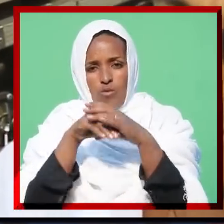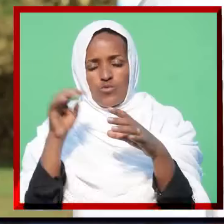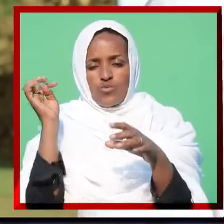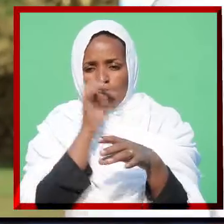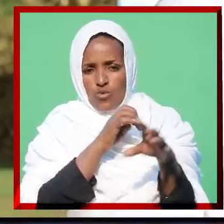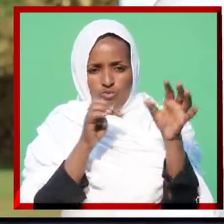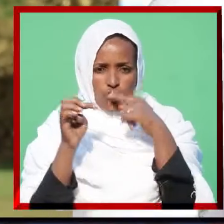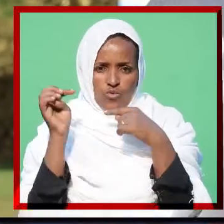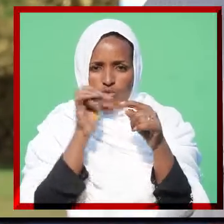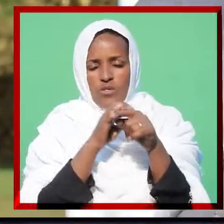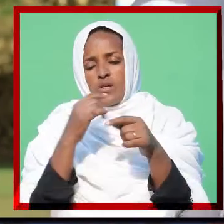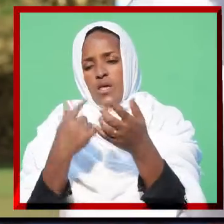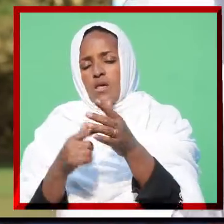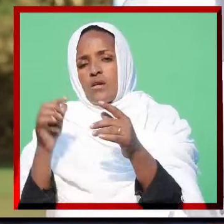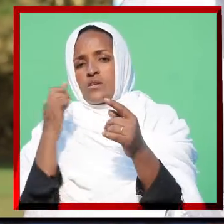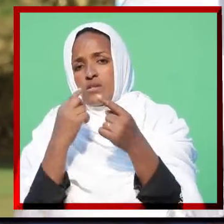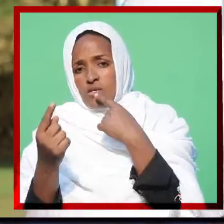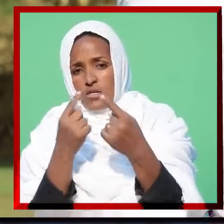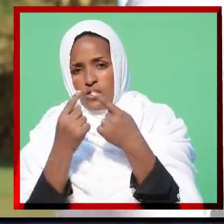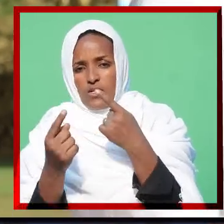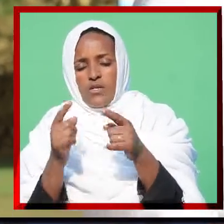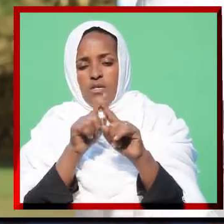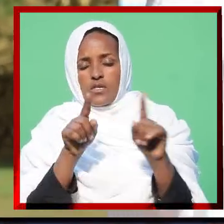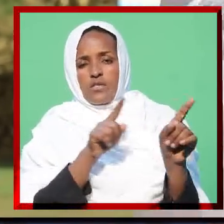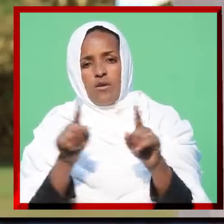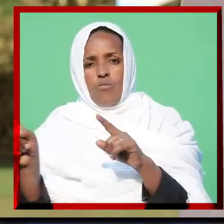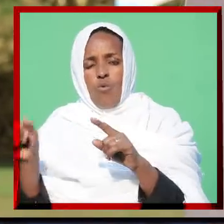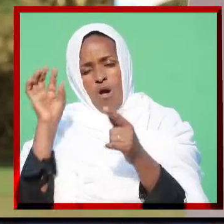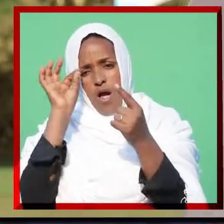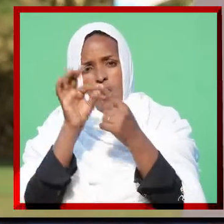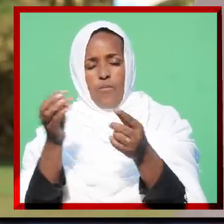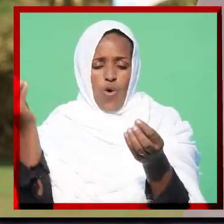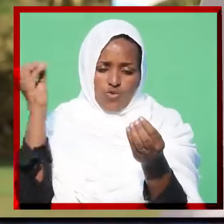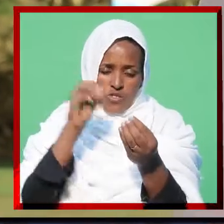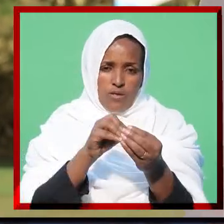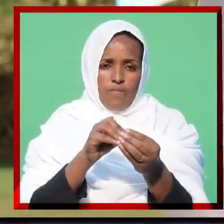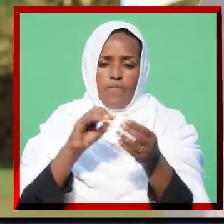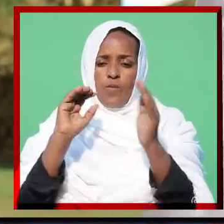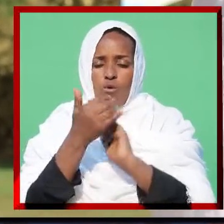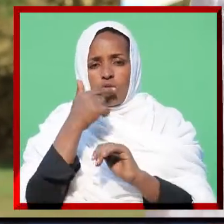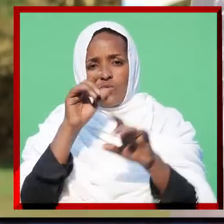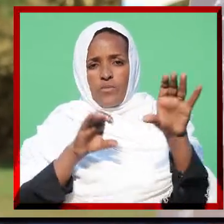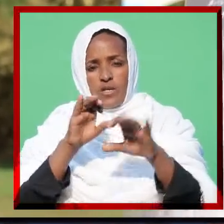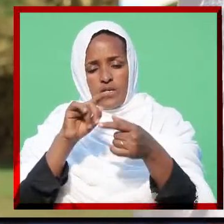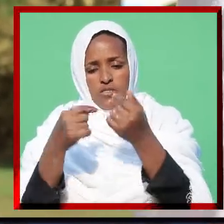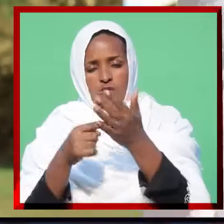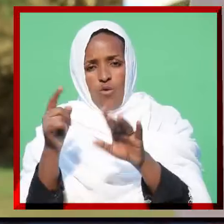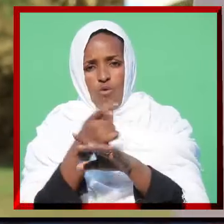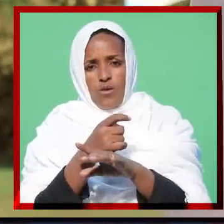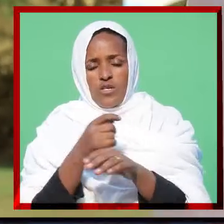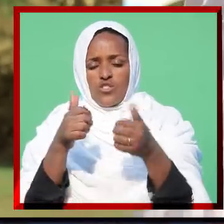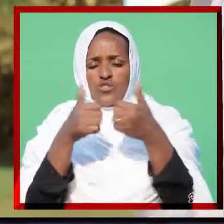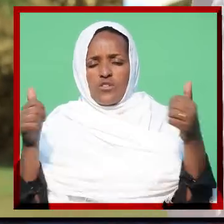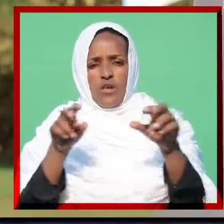እየተናገረ ጠብን የሚዘራ ይሄ ሐሰት ነው ንግግሩ? ግን ደግሞ ዓላማው ሲጨመርበት ደግሞ ሆነ ተብሎ የሚደረግ ስለሆነ ደግሞ